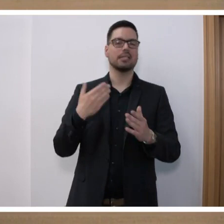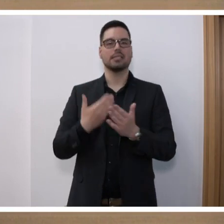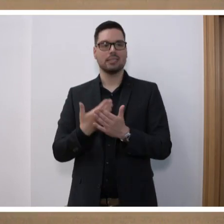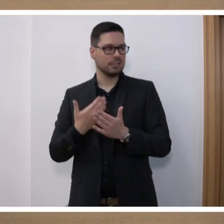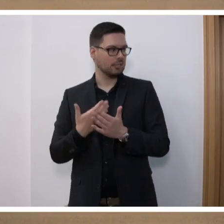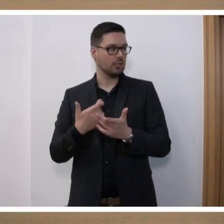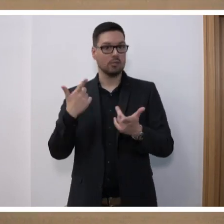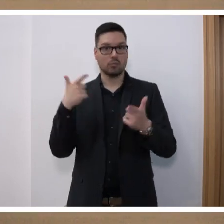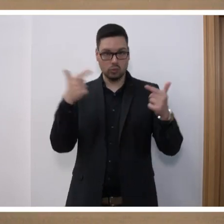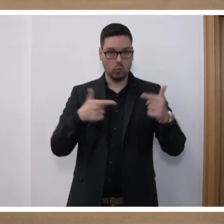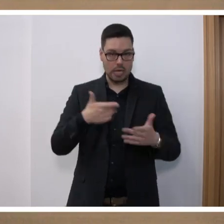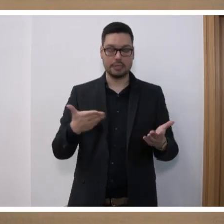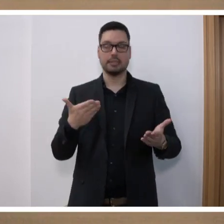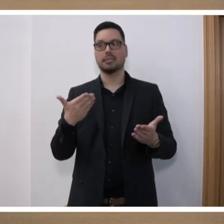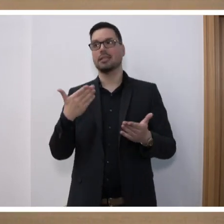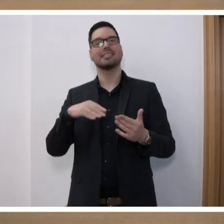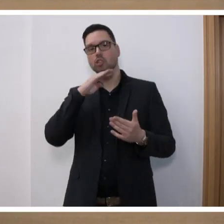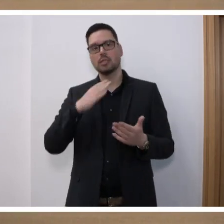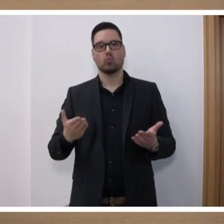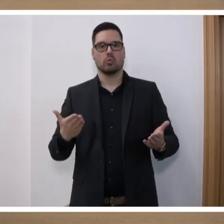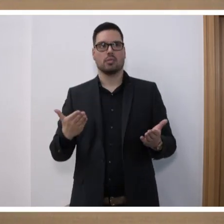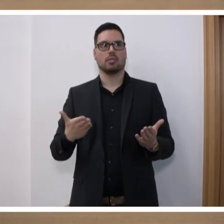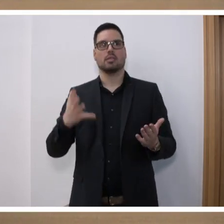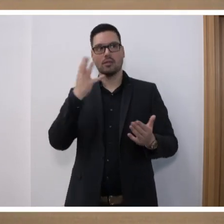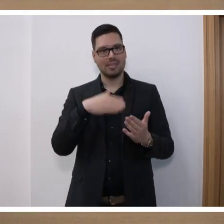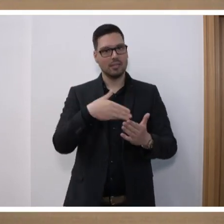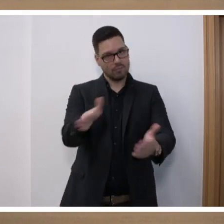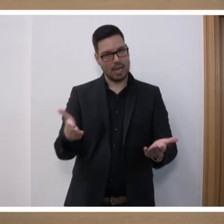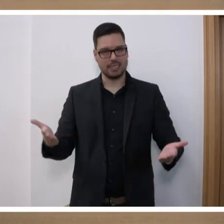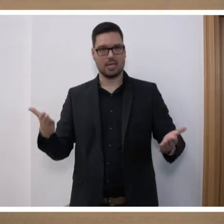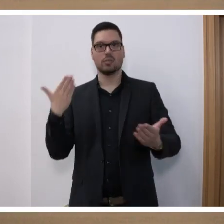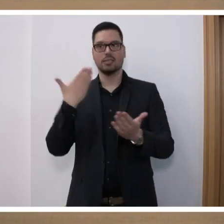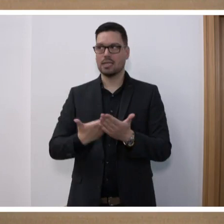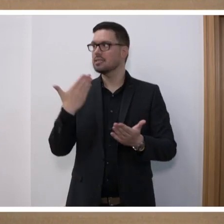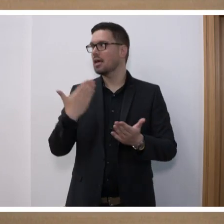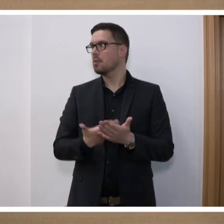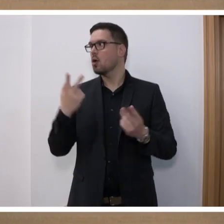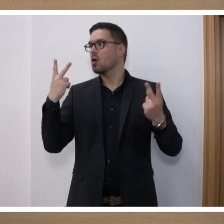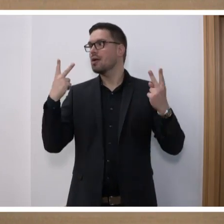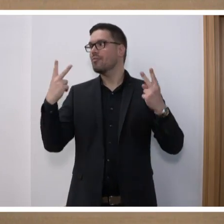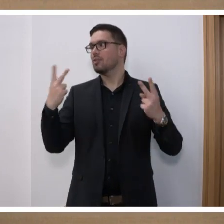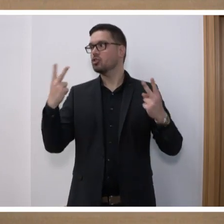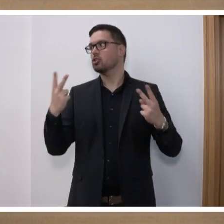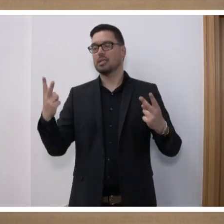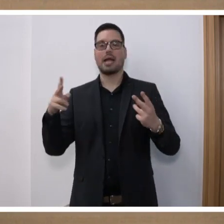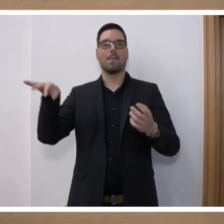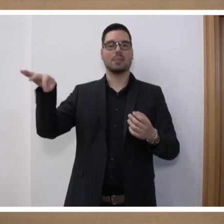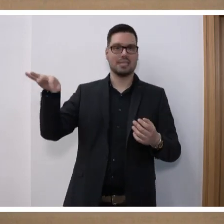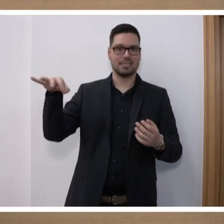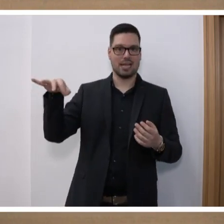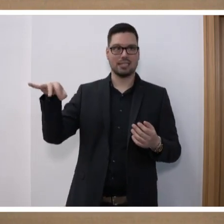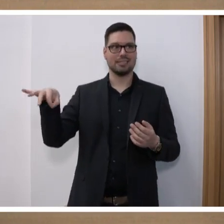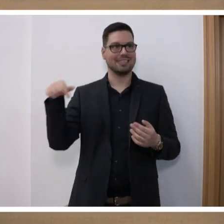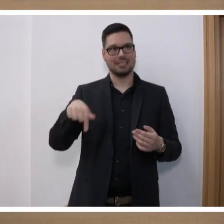zu sorgen, aber das reicht nicht. Wir wollen weitermachen und deswegen ist es auch wichtig, dass die Ministerinnen und Minister